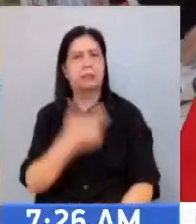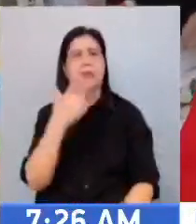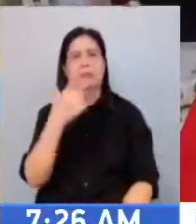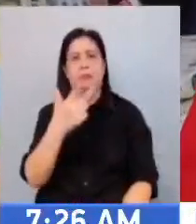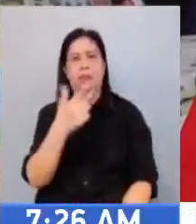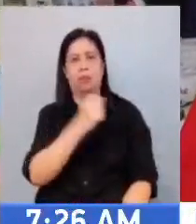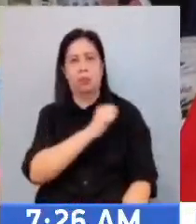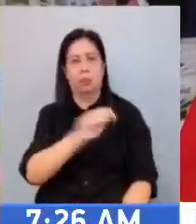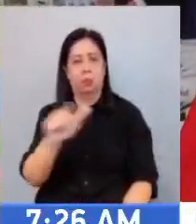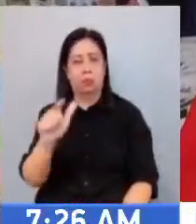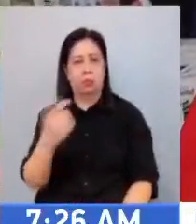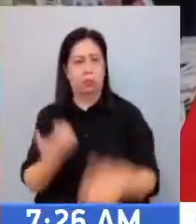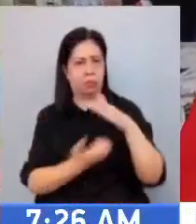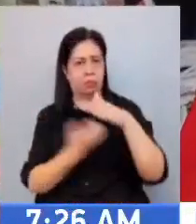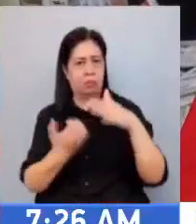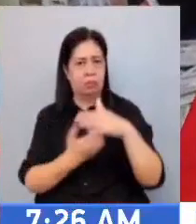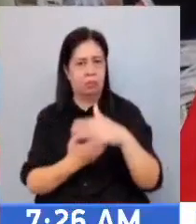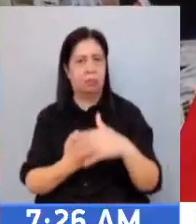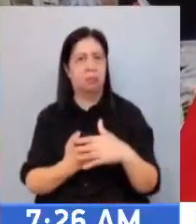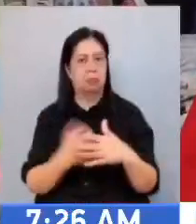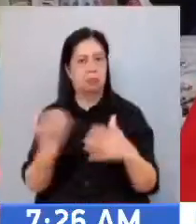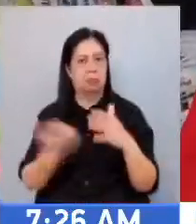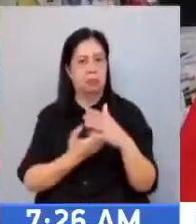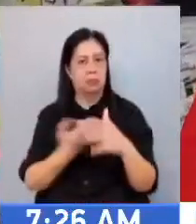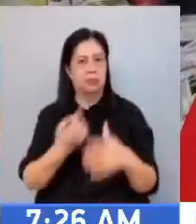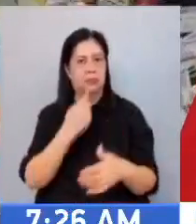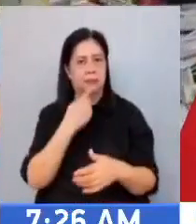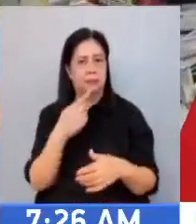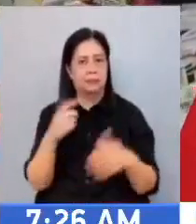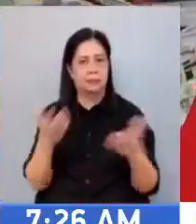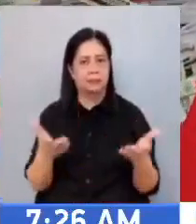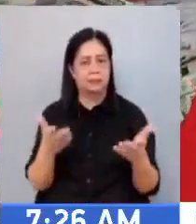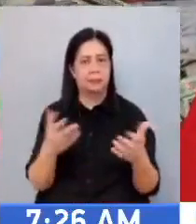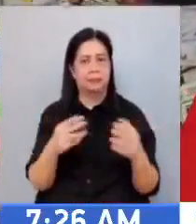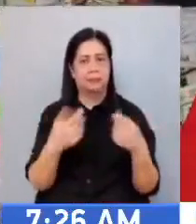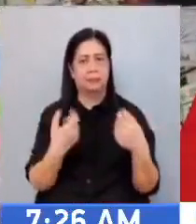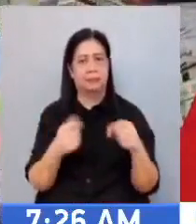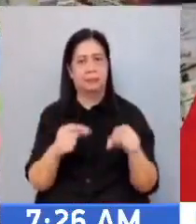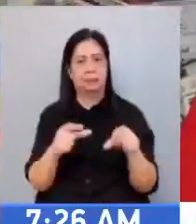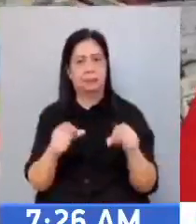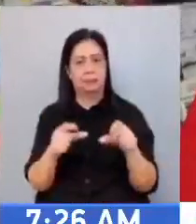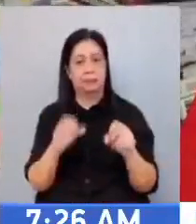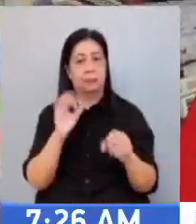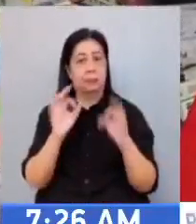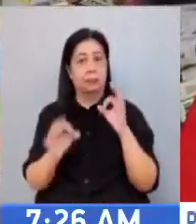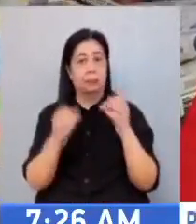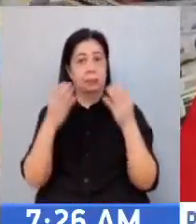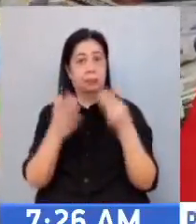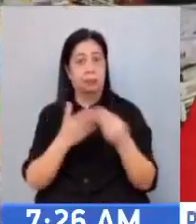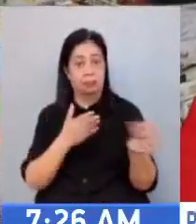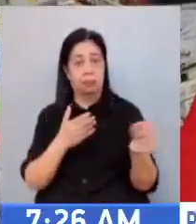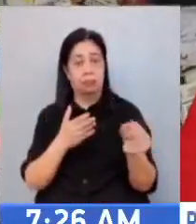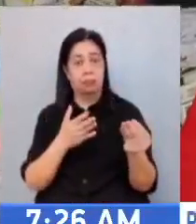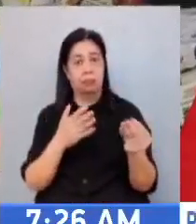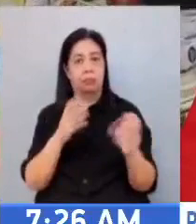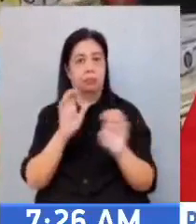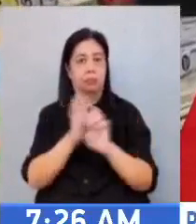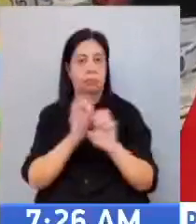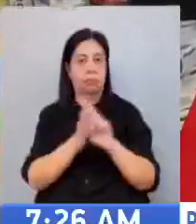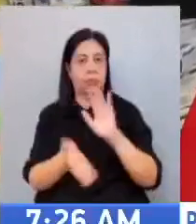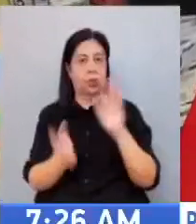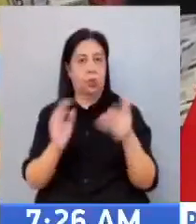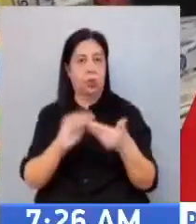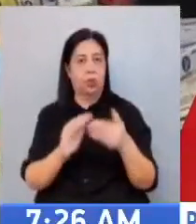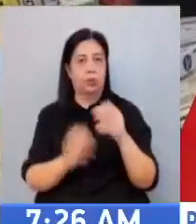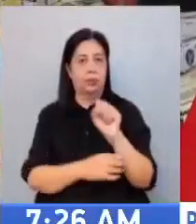ho? Opo. Siyempre, pagkasabi naman nila dito, mga nagtitinda, pagka maraming bibili, parang halaga, wholesale, talagang bibigyan